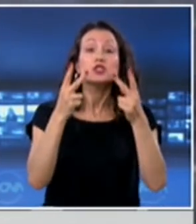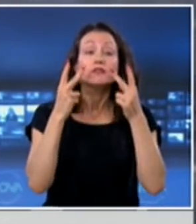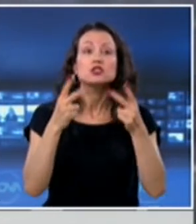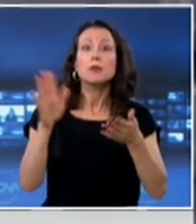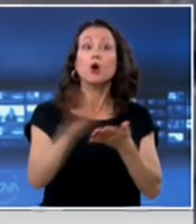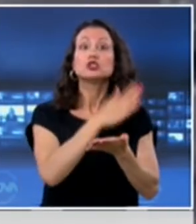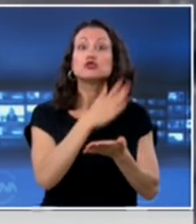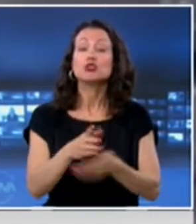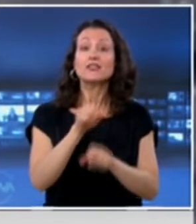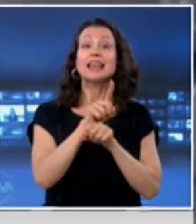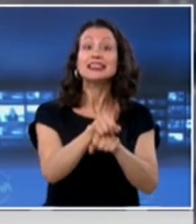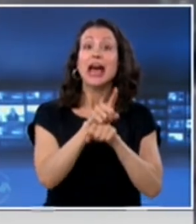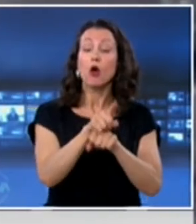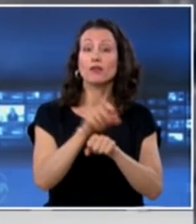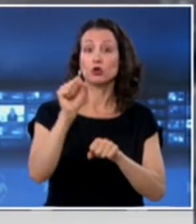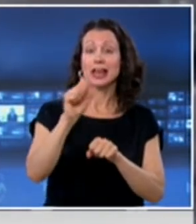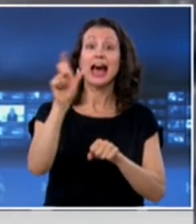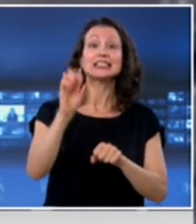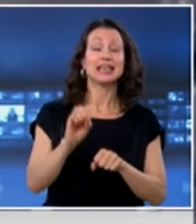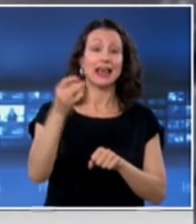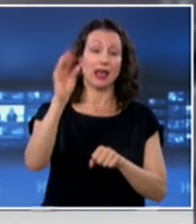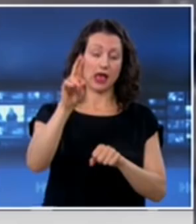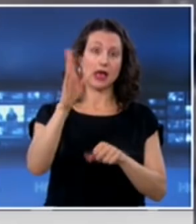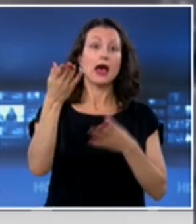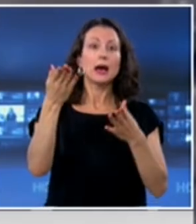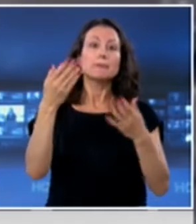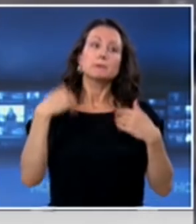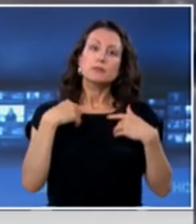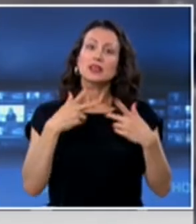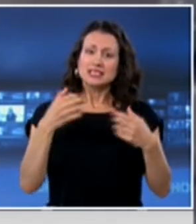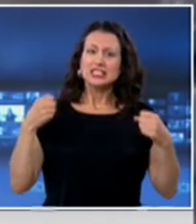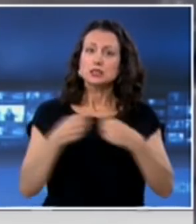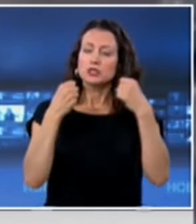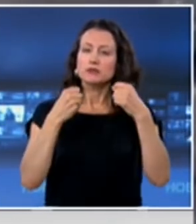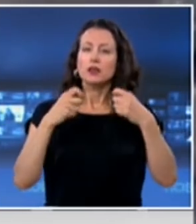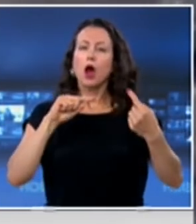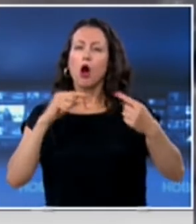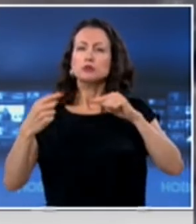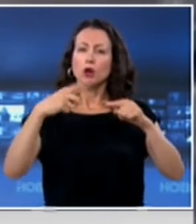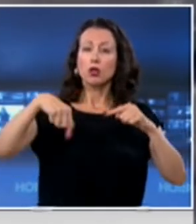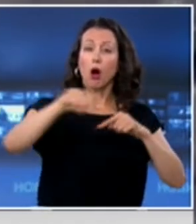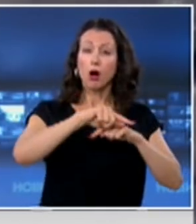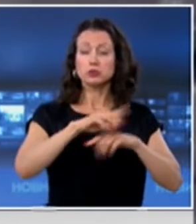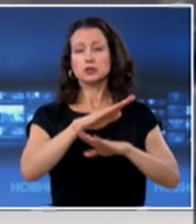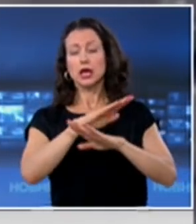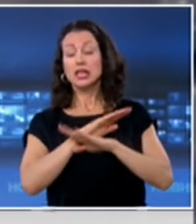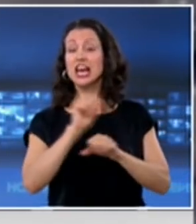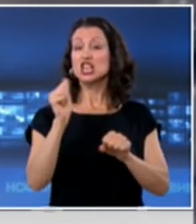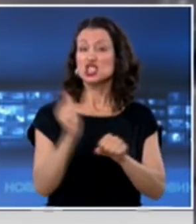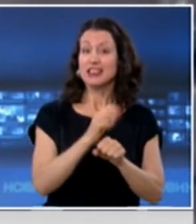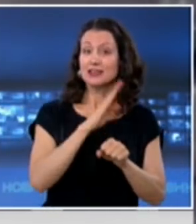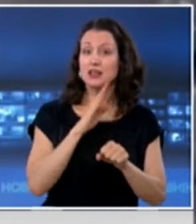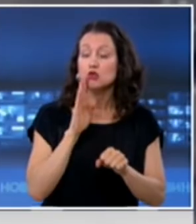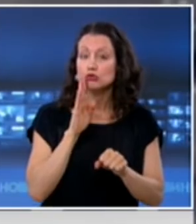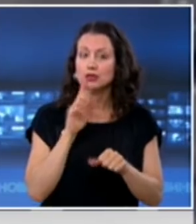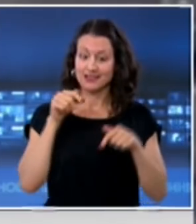танкове. При сблъсъците заради оспорваната област на Горни Карабах през юли загинаха 16 души. Днес двете